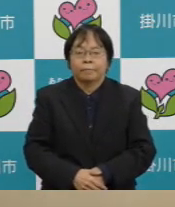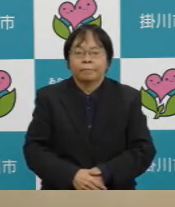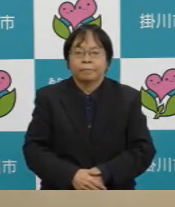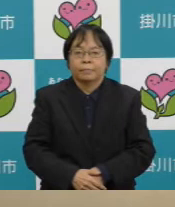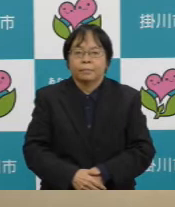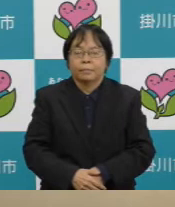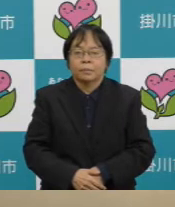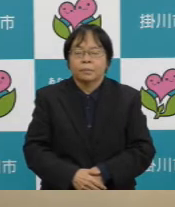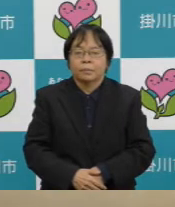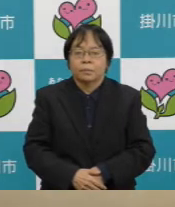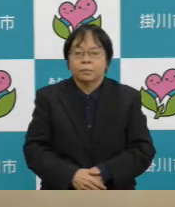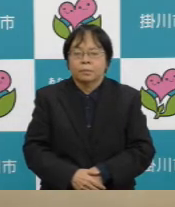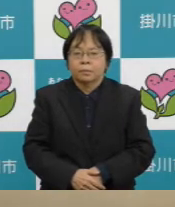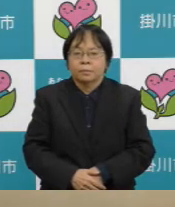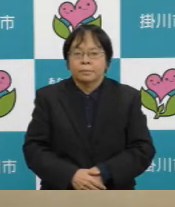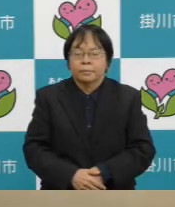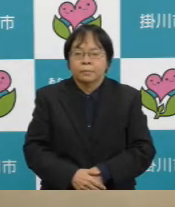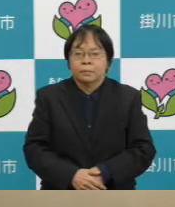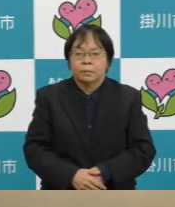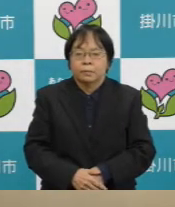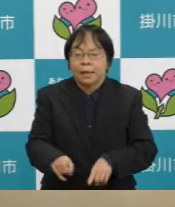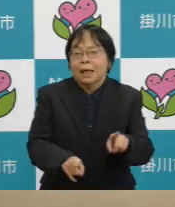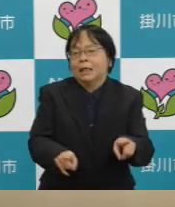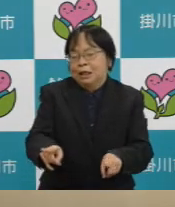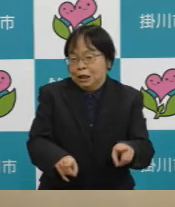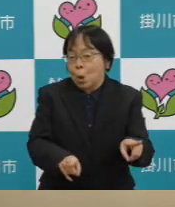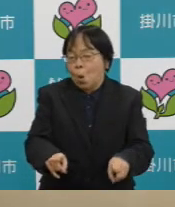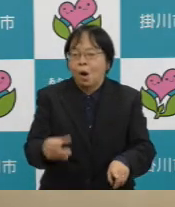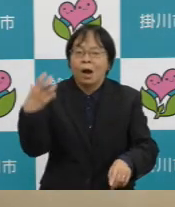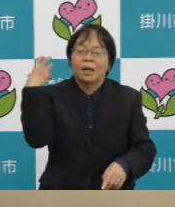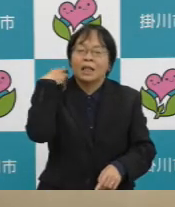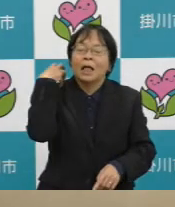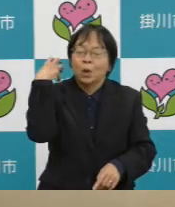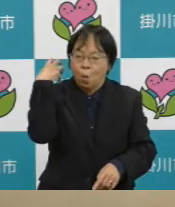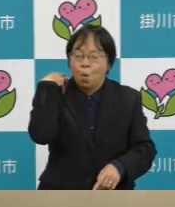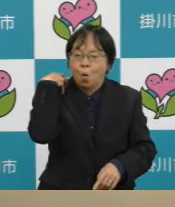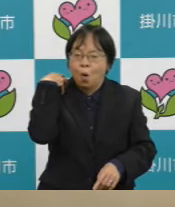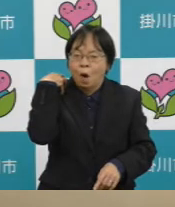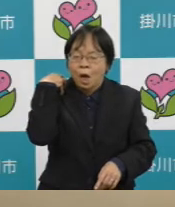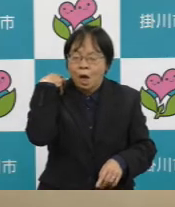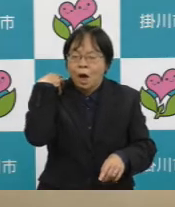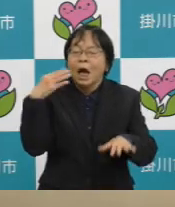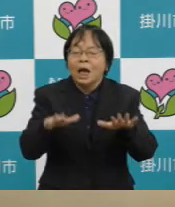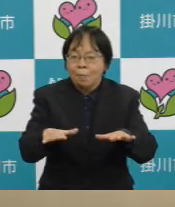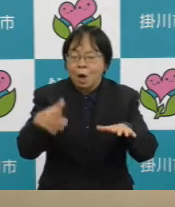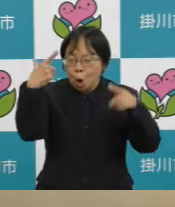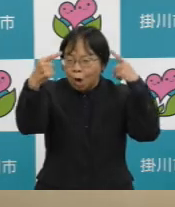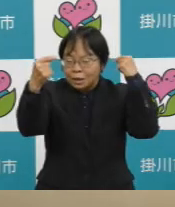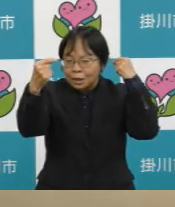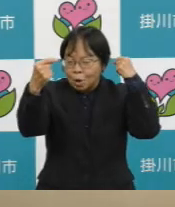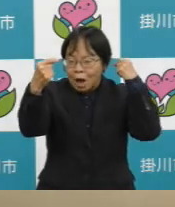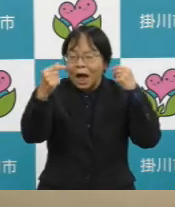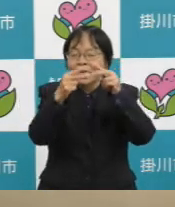この後の指導にあたっては、今の静岡大学の学長になられ